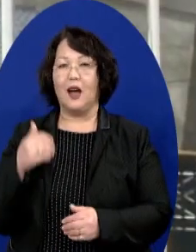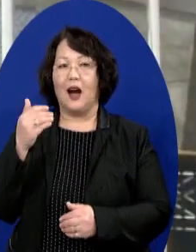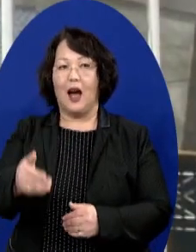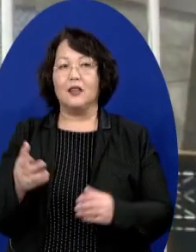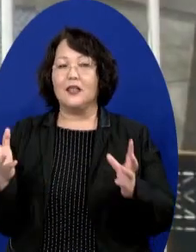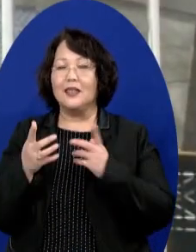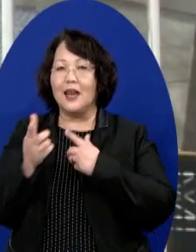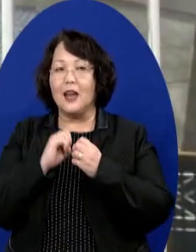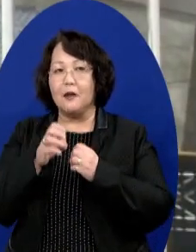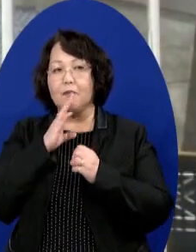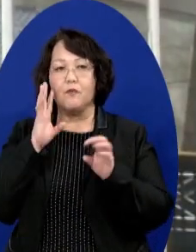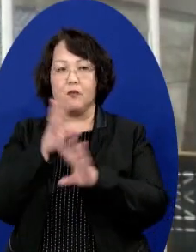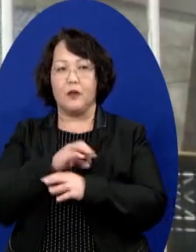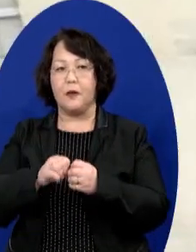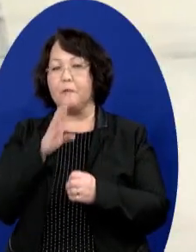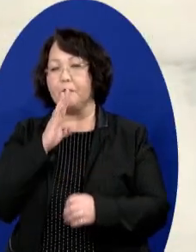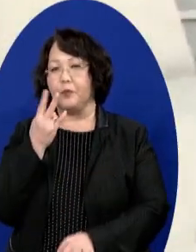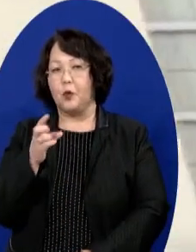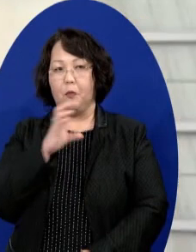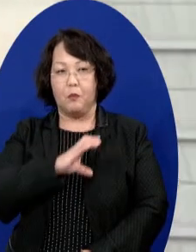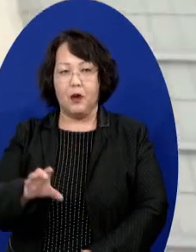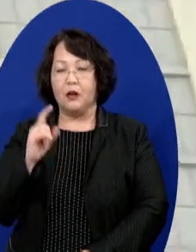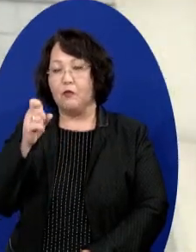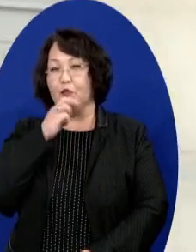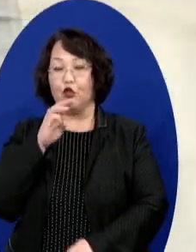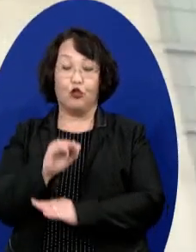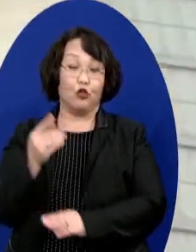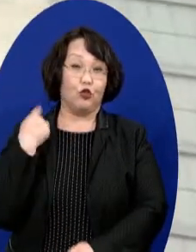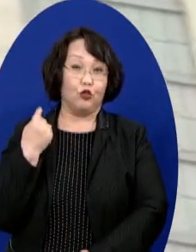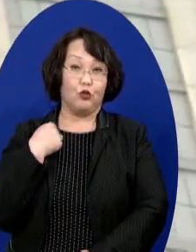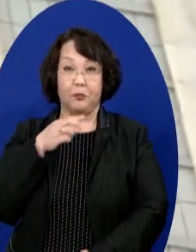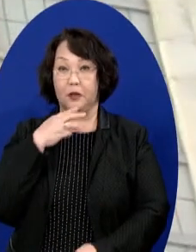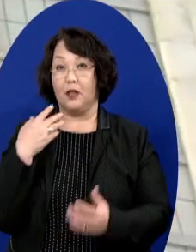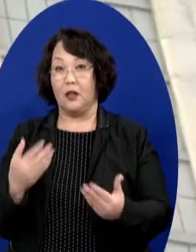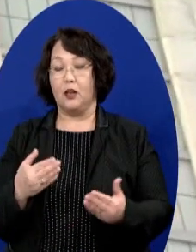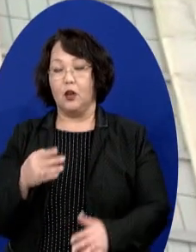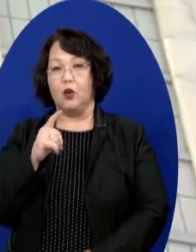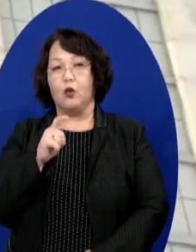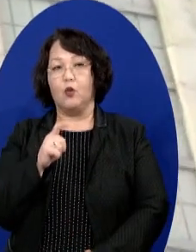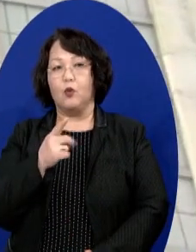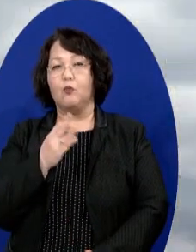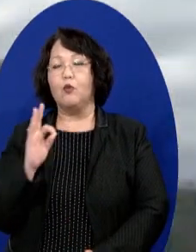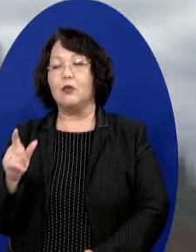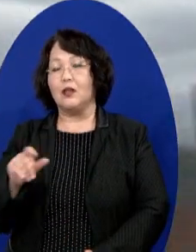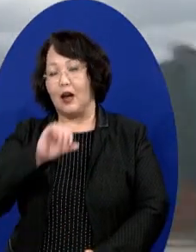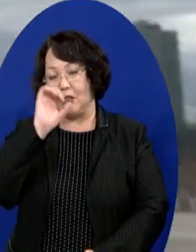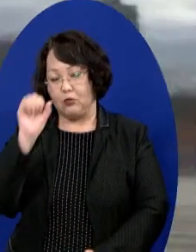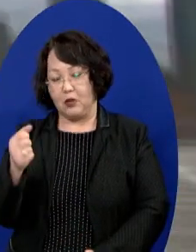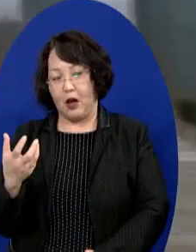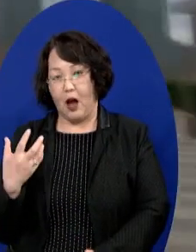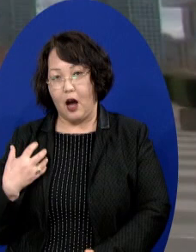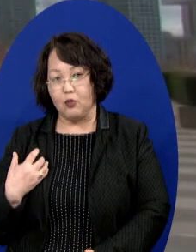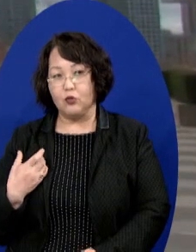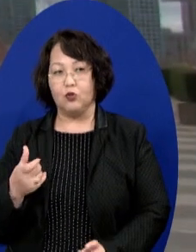зохион байгуулахар тогтжээ. Нэгдүнцний байгууллагын хэвлийн төлөөлөгч өчигдөр мэдээлэл хийхдээ хүмүүнлийн асуудал зохицуулах газар Орос Украйны эрх баригчтай